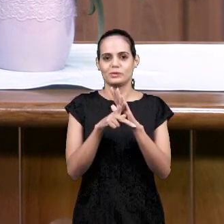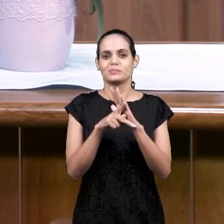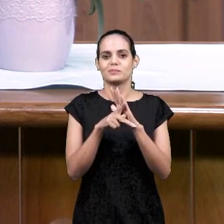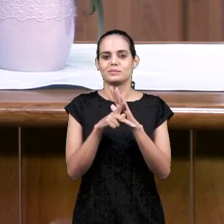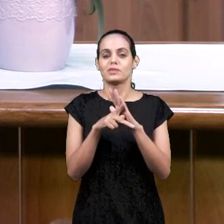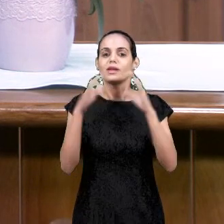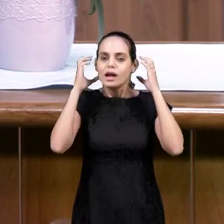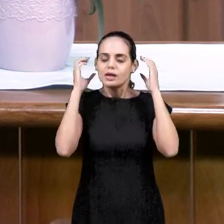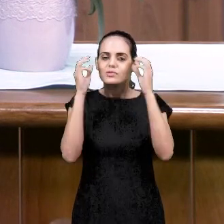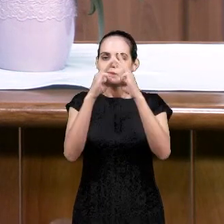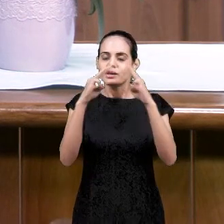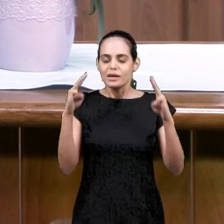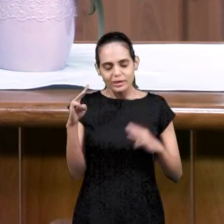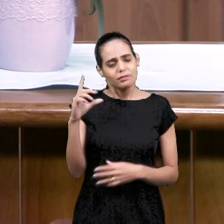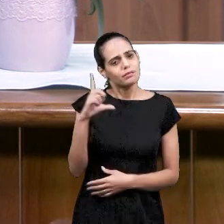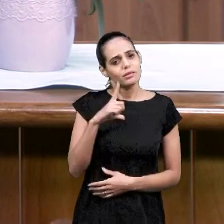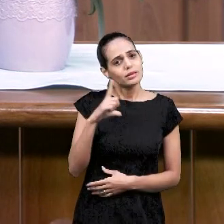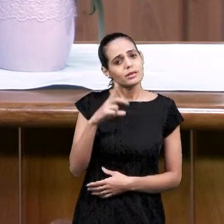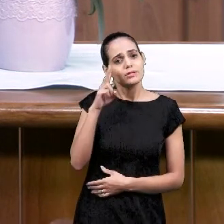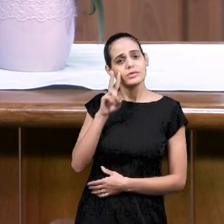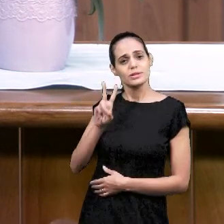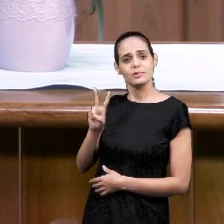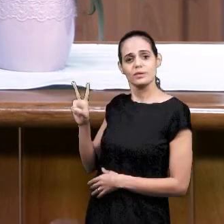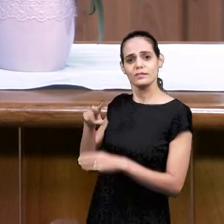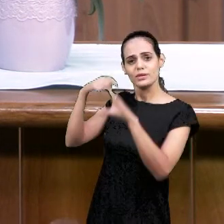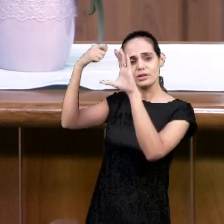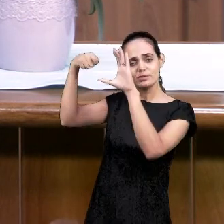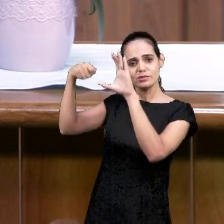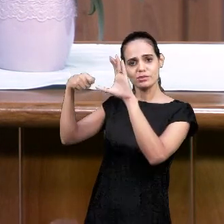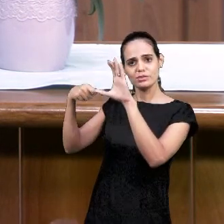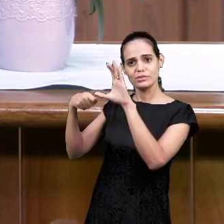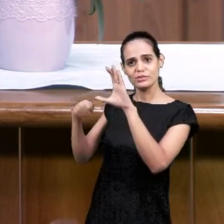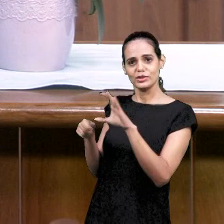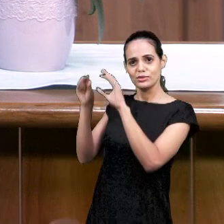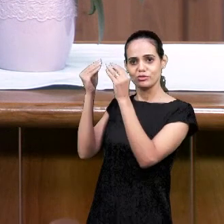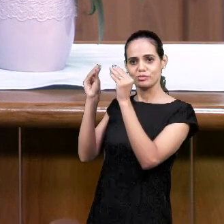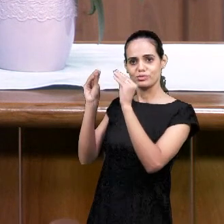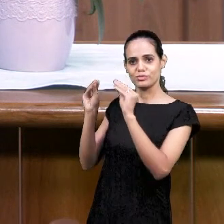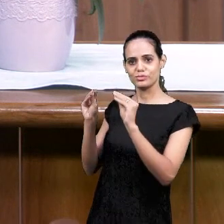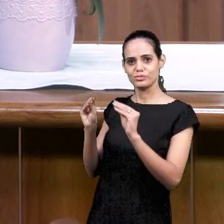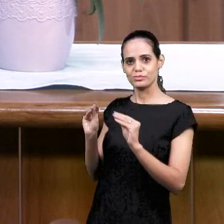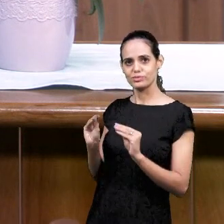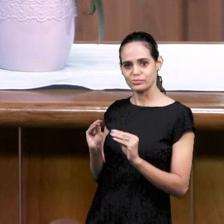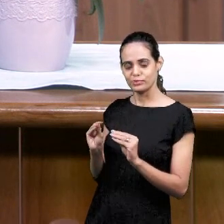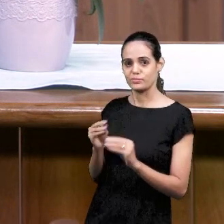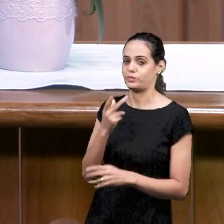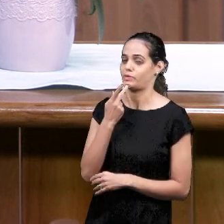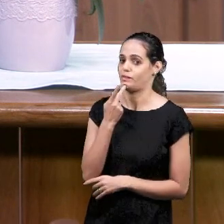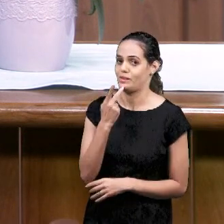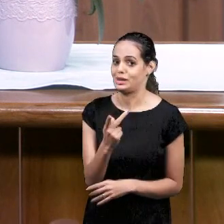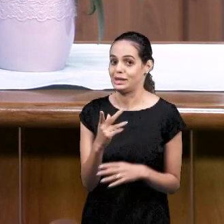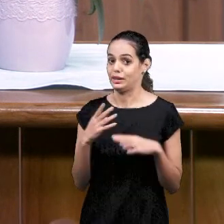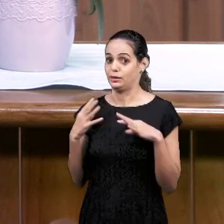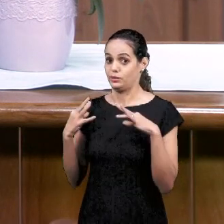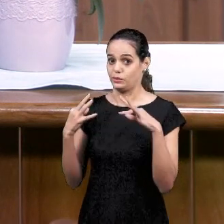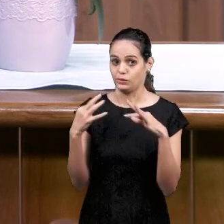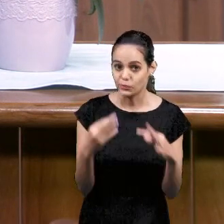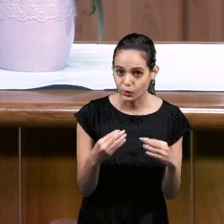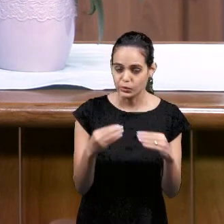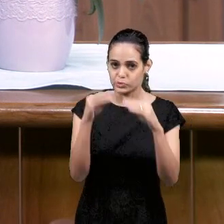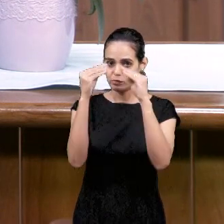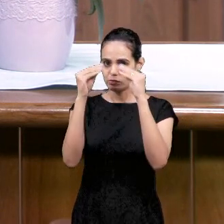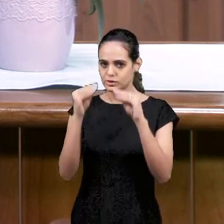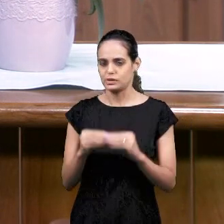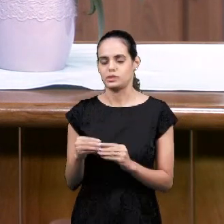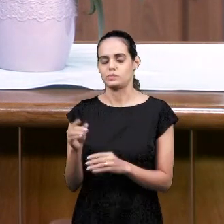tvwebmanaim.com.br et là, vous allez retrouver les vidéos qui sont postées. D'accord? J'ai dit, eh, ce n'est pas toutes les